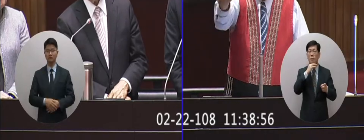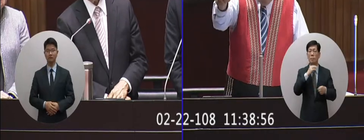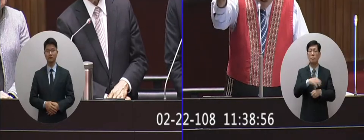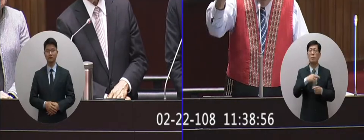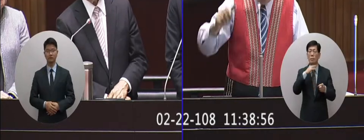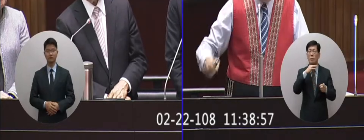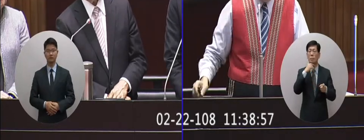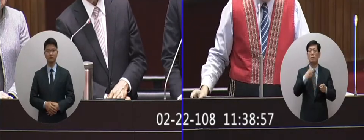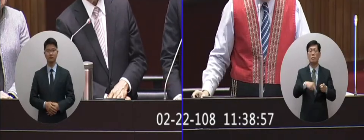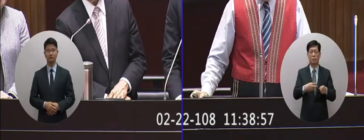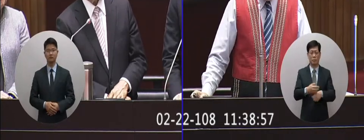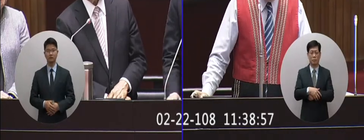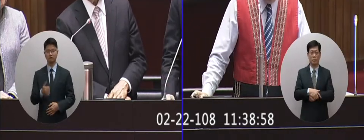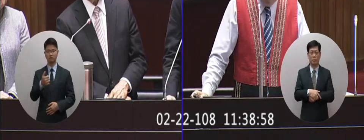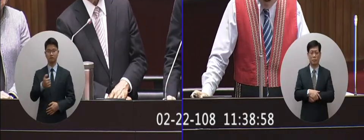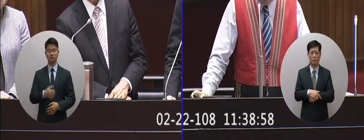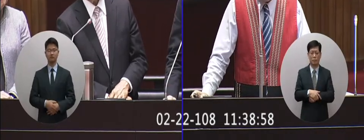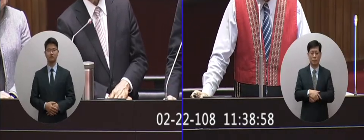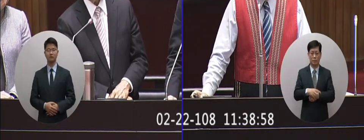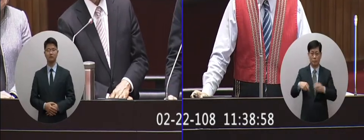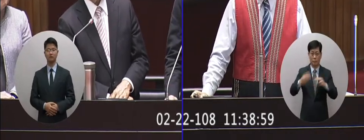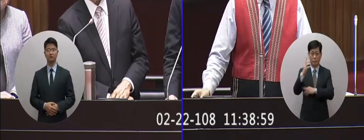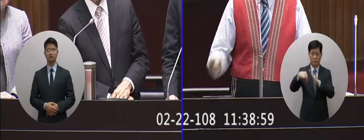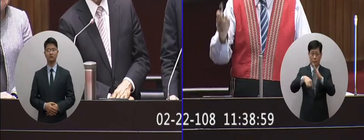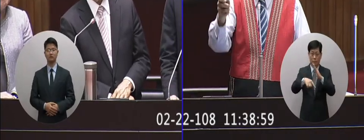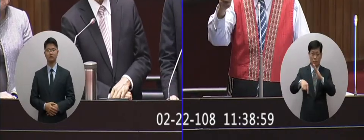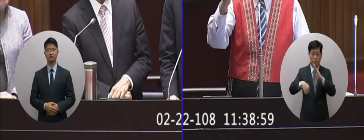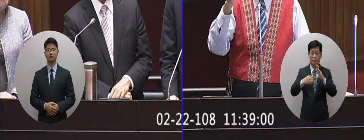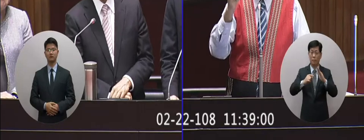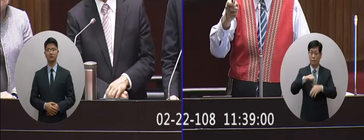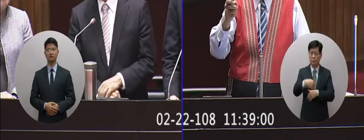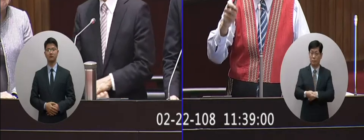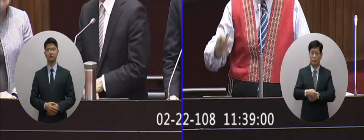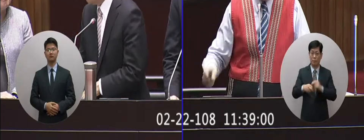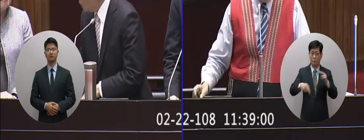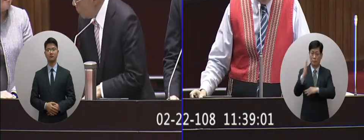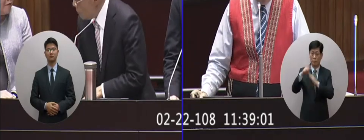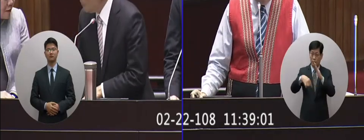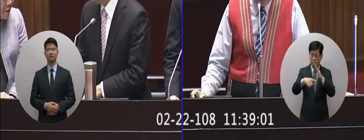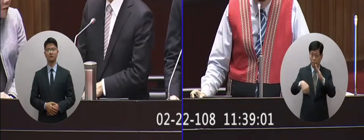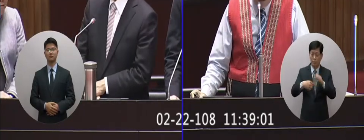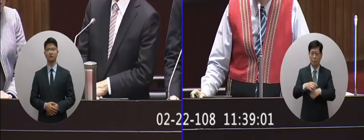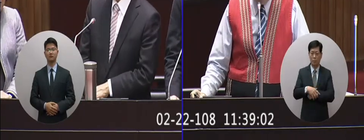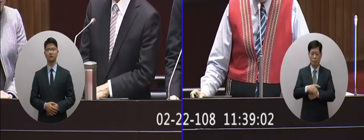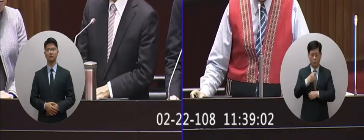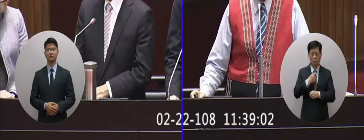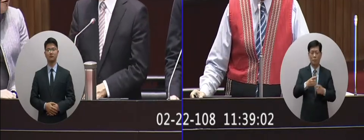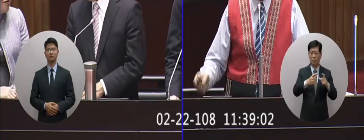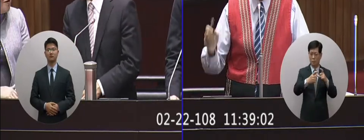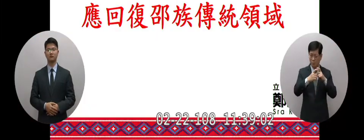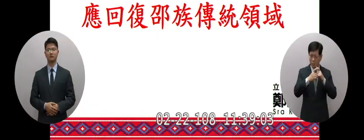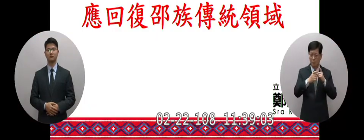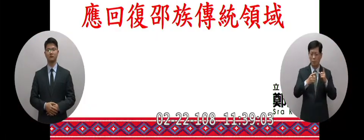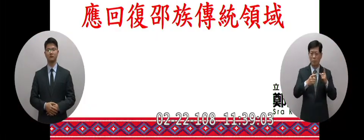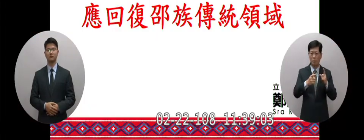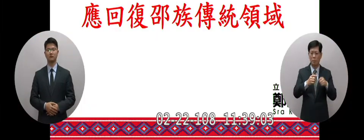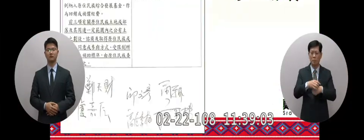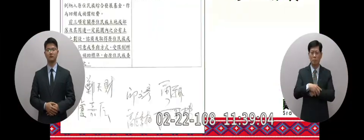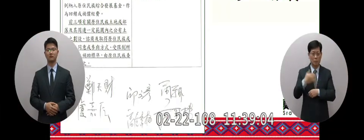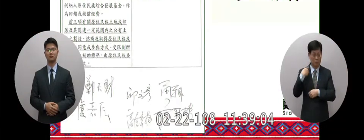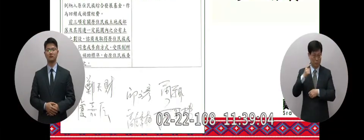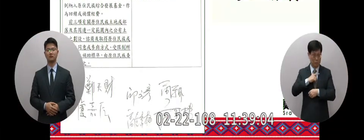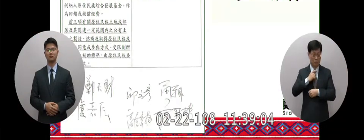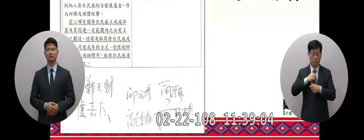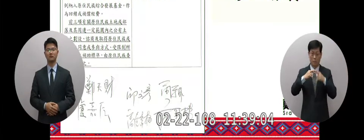再回来，等一下再回来哈。 谢谢。 行政院接下来，行政院应该回复原造族的传统